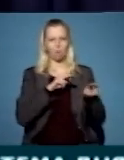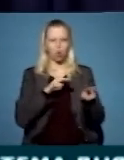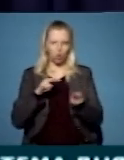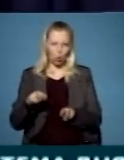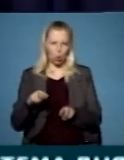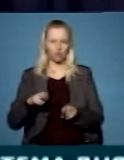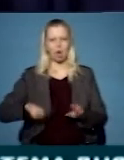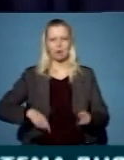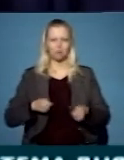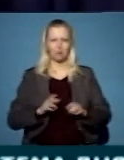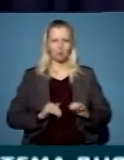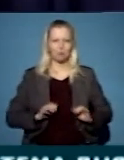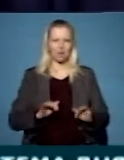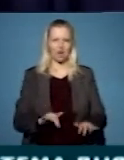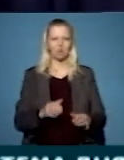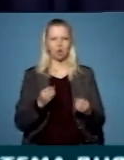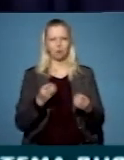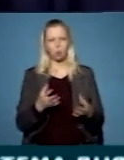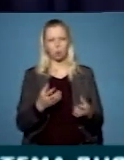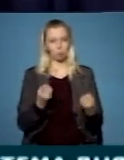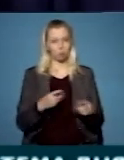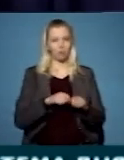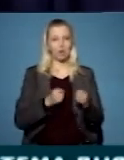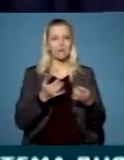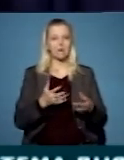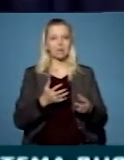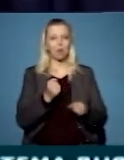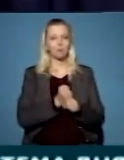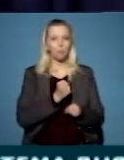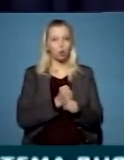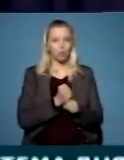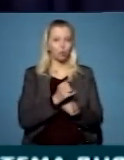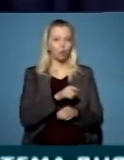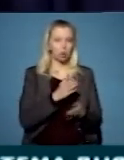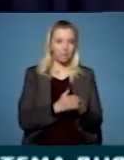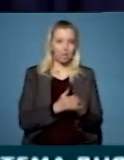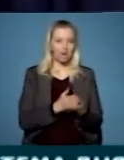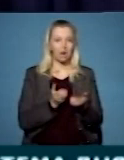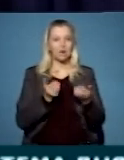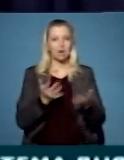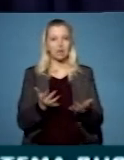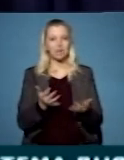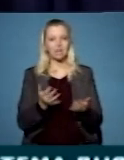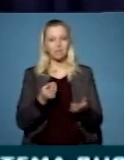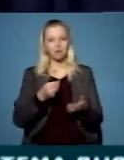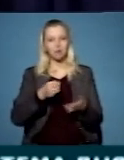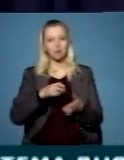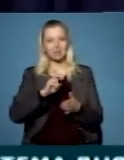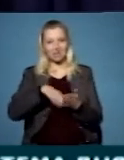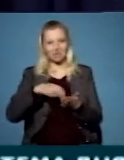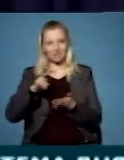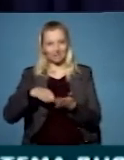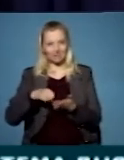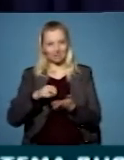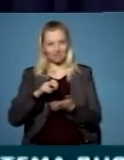відділу адміністративної практики просто банально перевіряють кількість спрацювань, якщо вони є, і кількість накладених стягнень. От, ну,